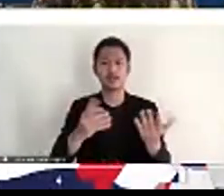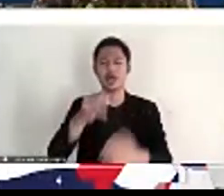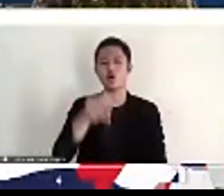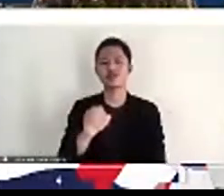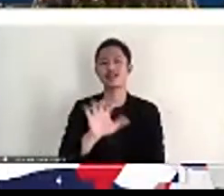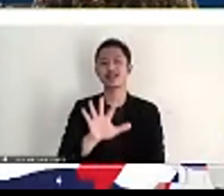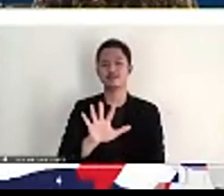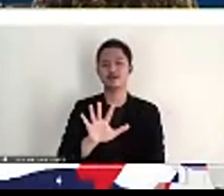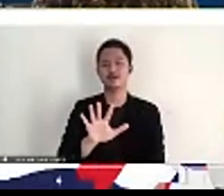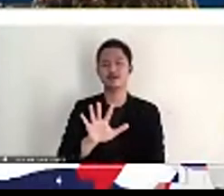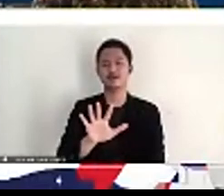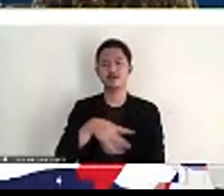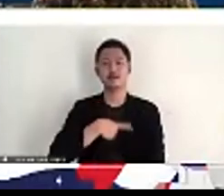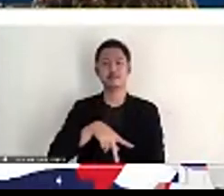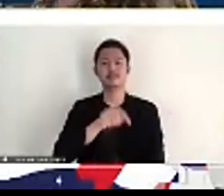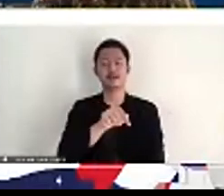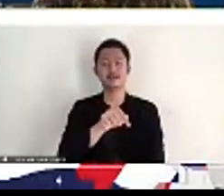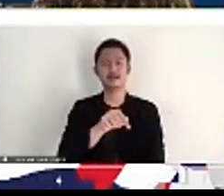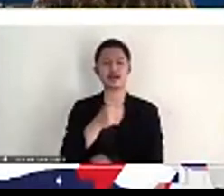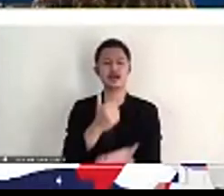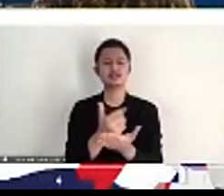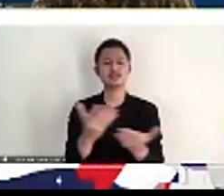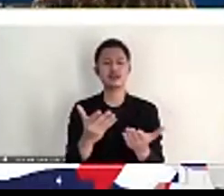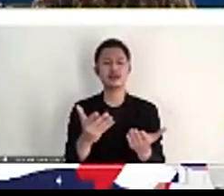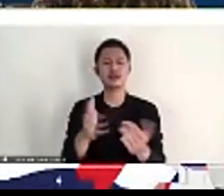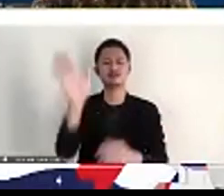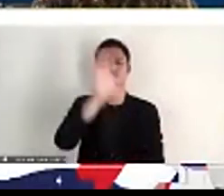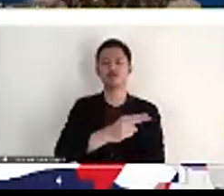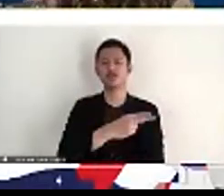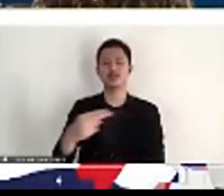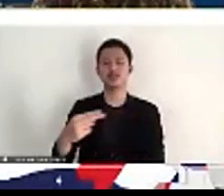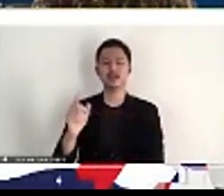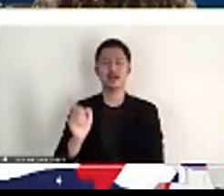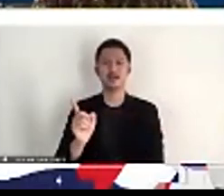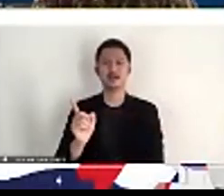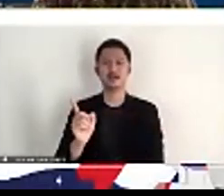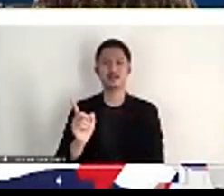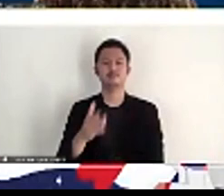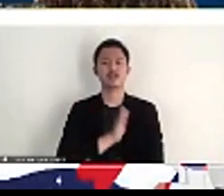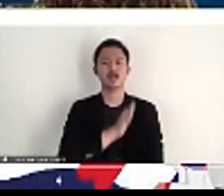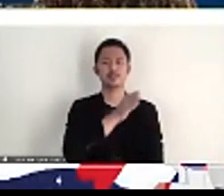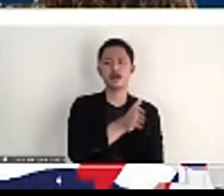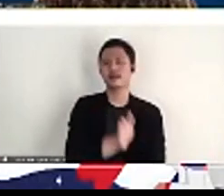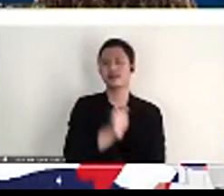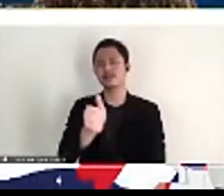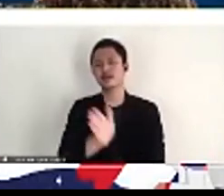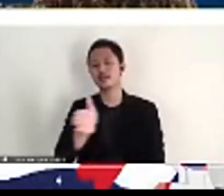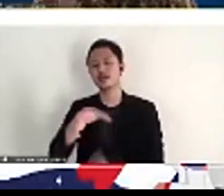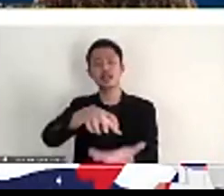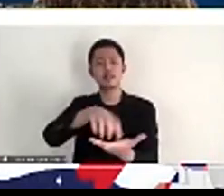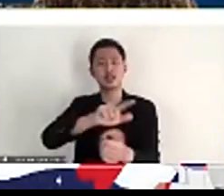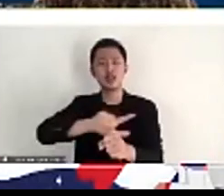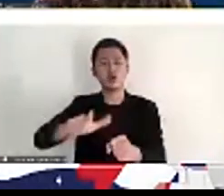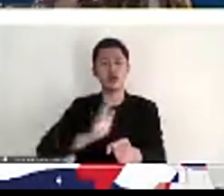mitologi mana peserta itu Dari seluruh Indonesia mereka melakukan kunjungan pengalaman di tempat lokal